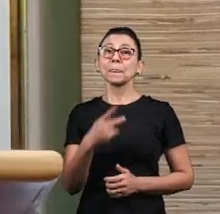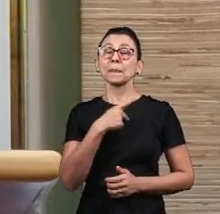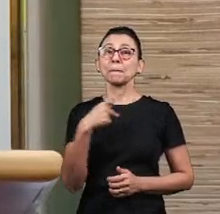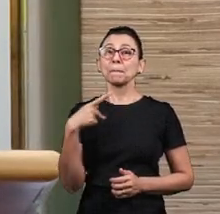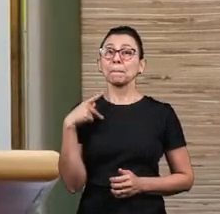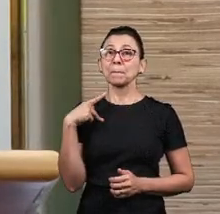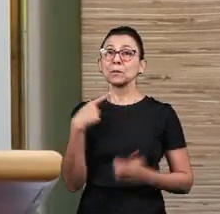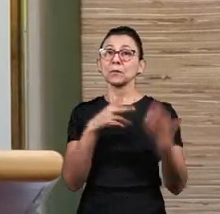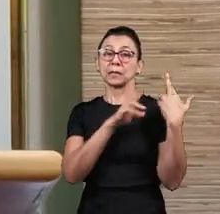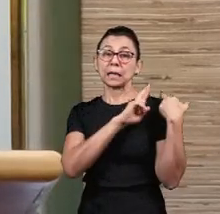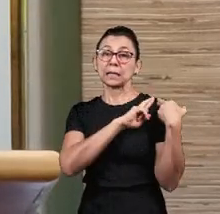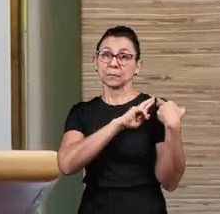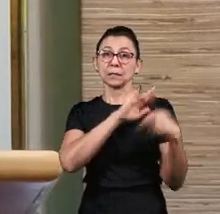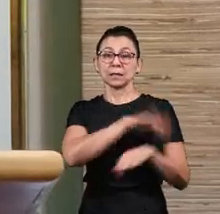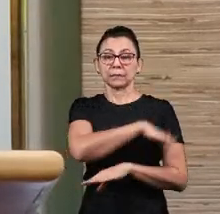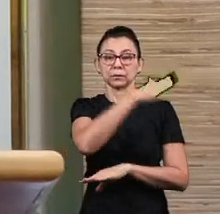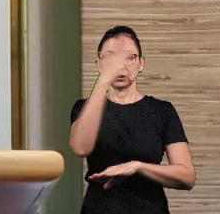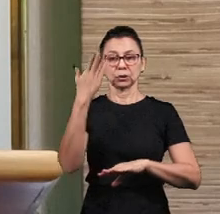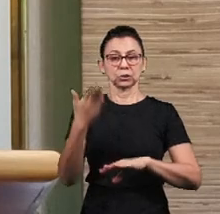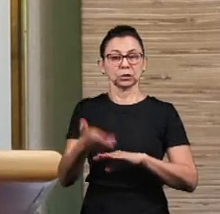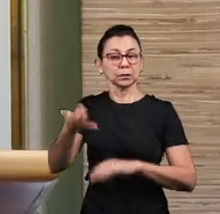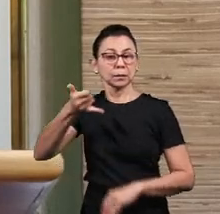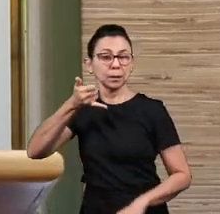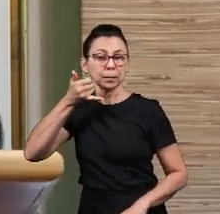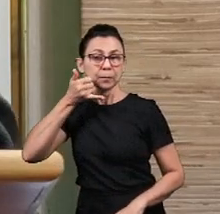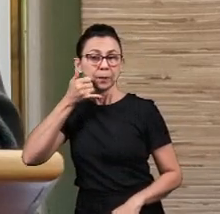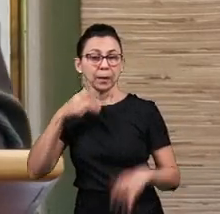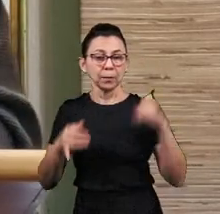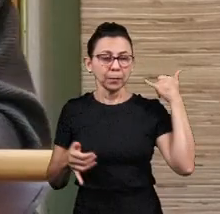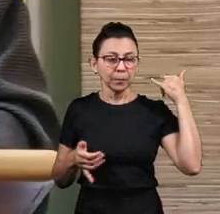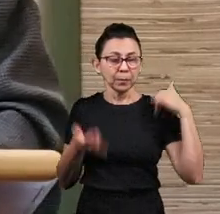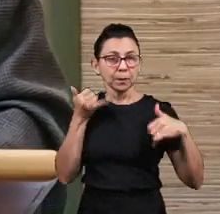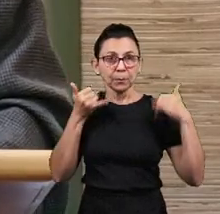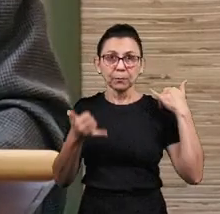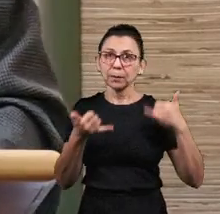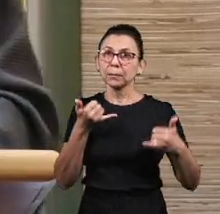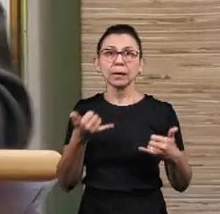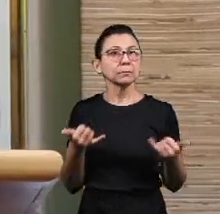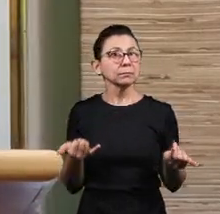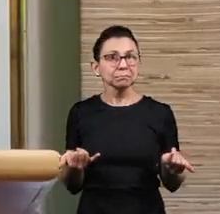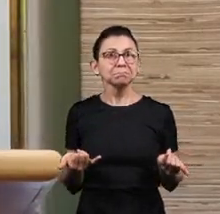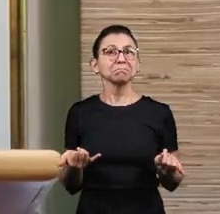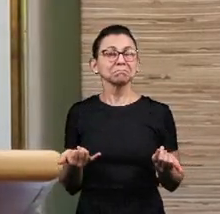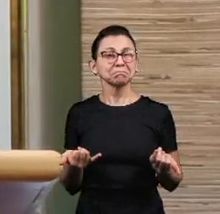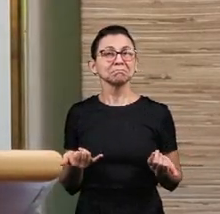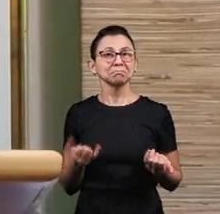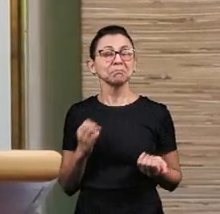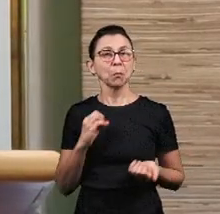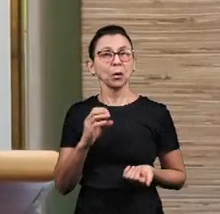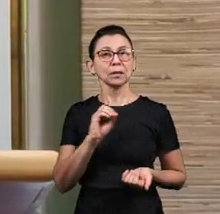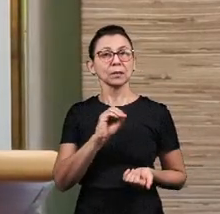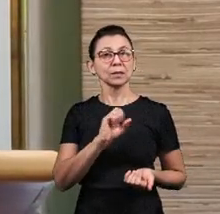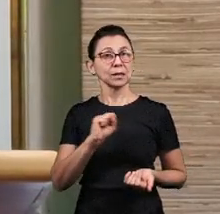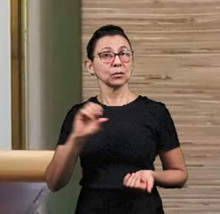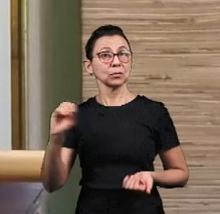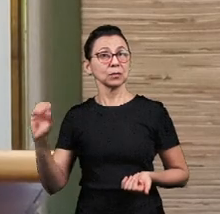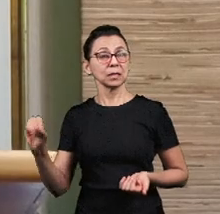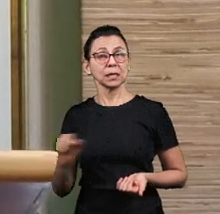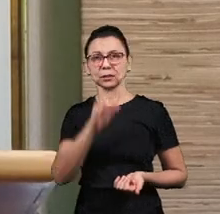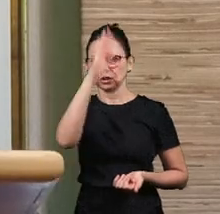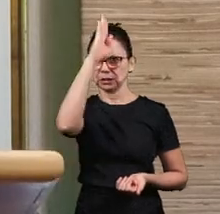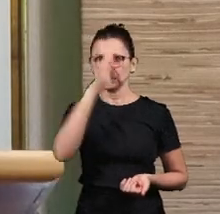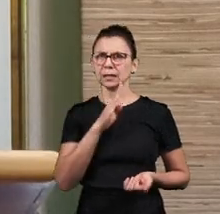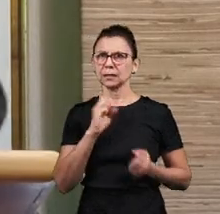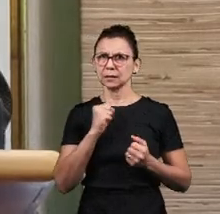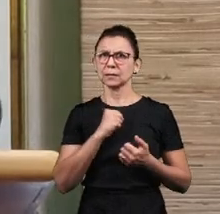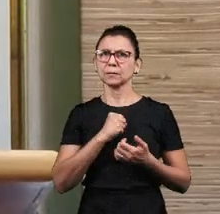4 personnes pour prendre soin qui sont venues de 0800. Mes frères, nous sommes en train de travailler. Ça, c'est